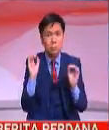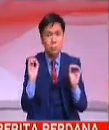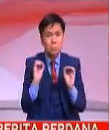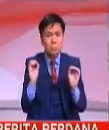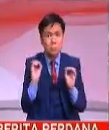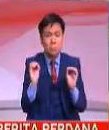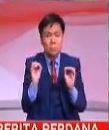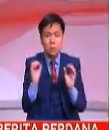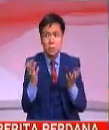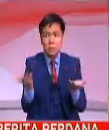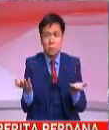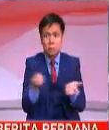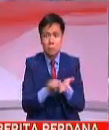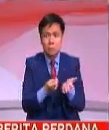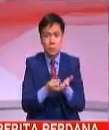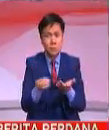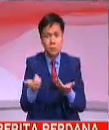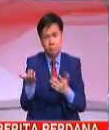penyakit.